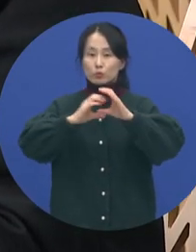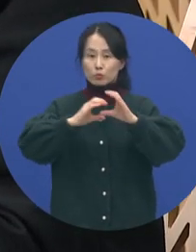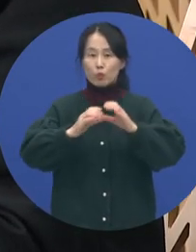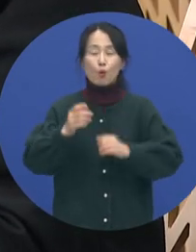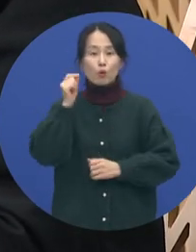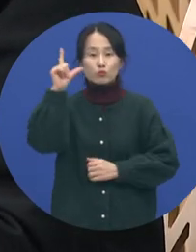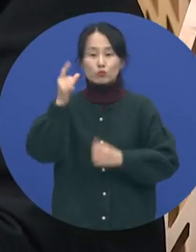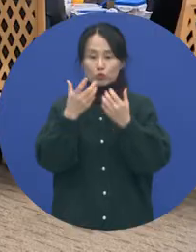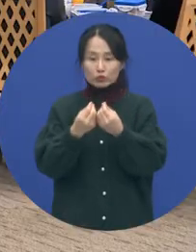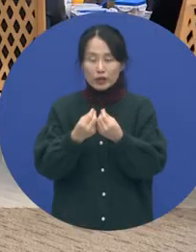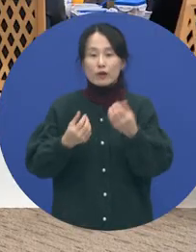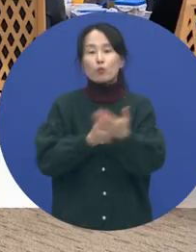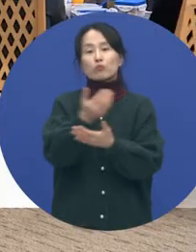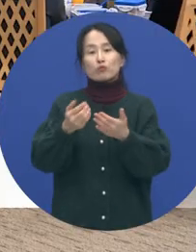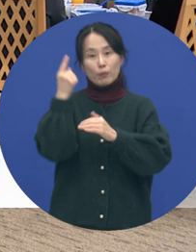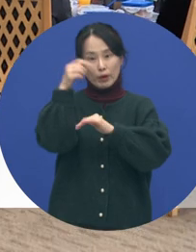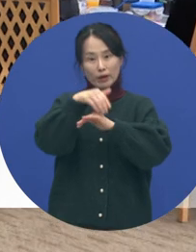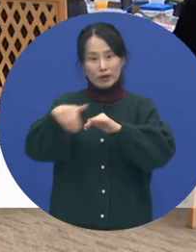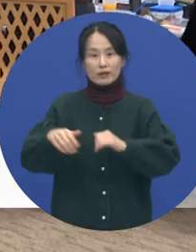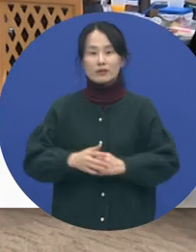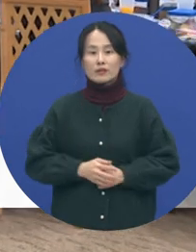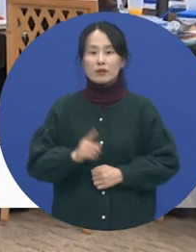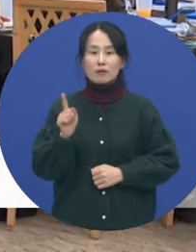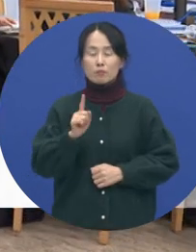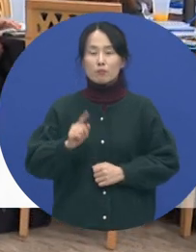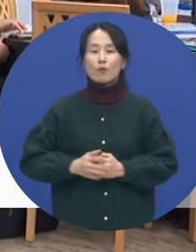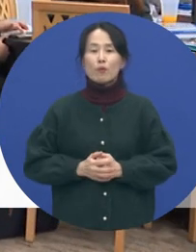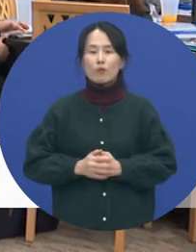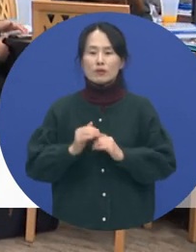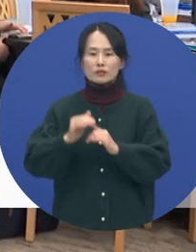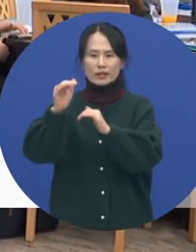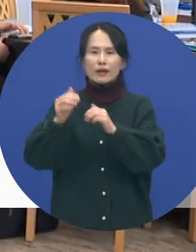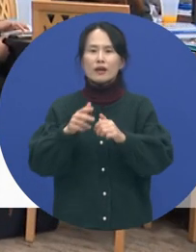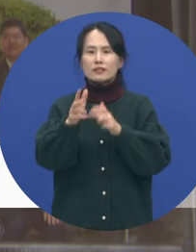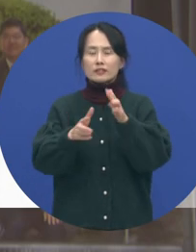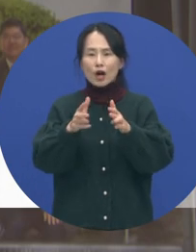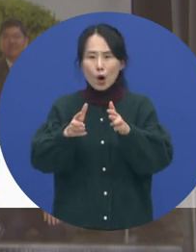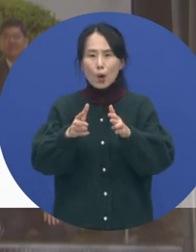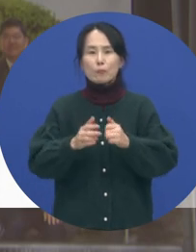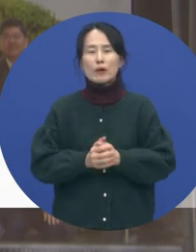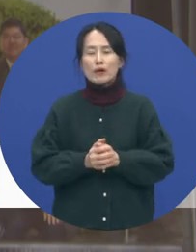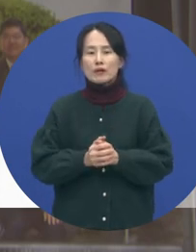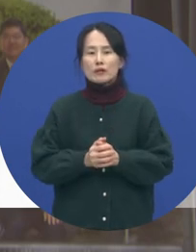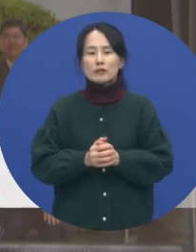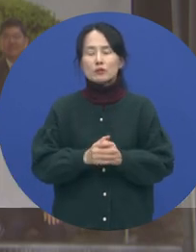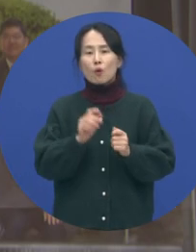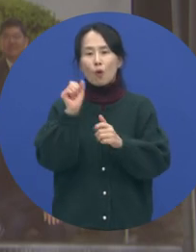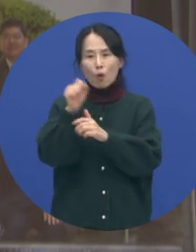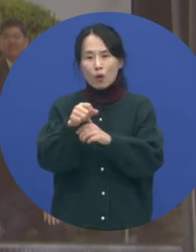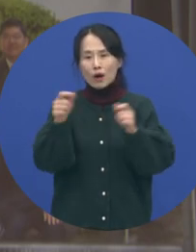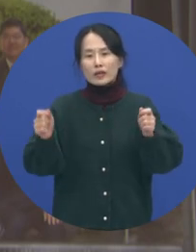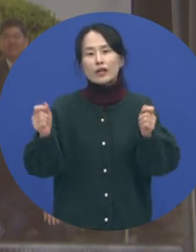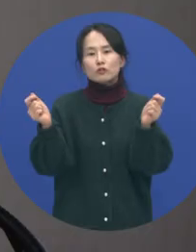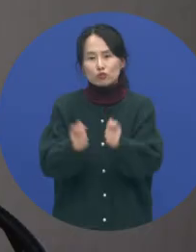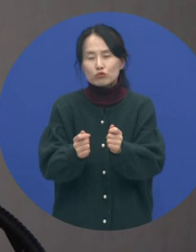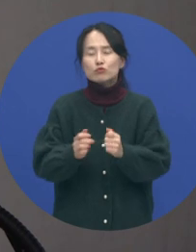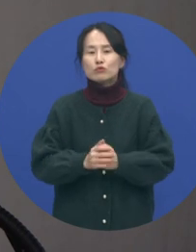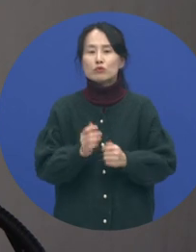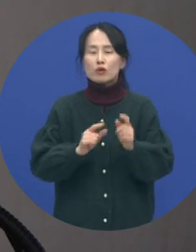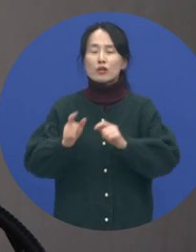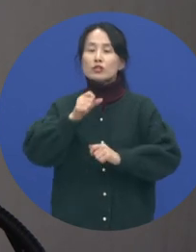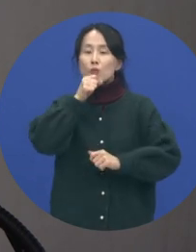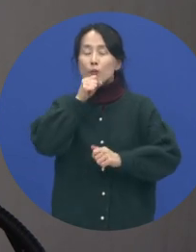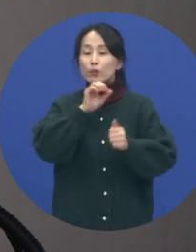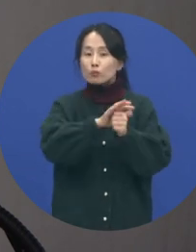공유할 예정입니다. 회의에선 산단 아리백으로 진행하는 사업의 허가기간 단축, 참여기업의 인센티브 지급 등